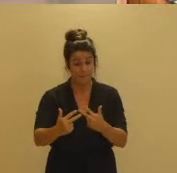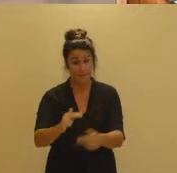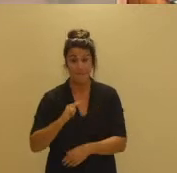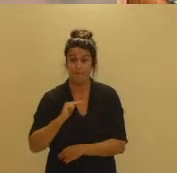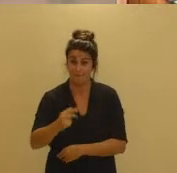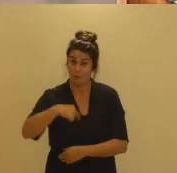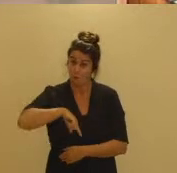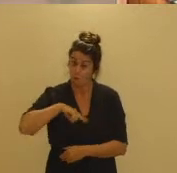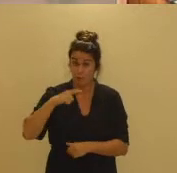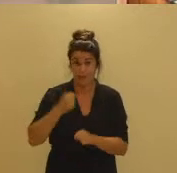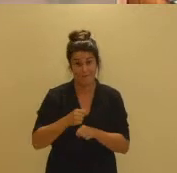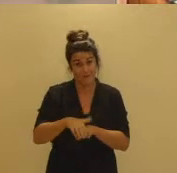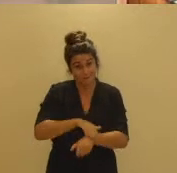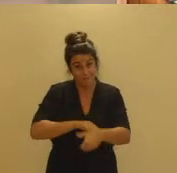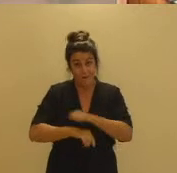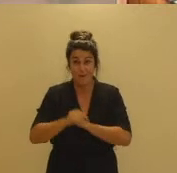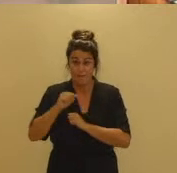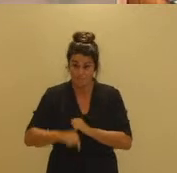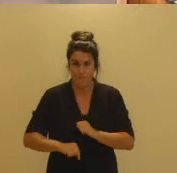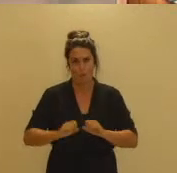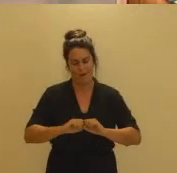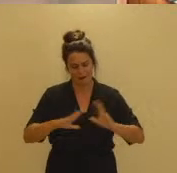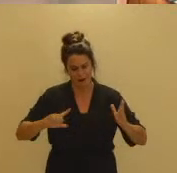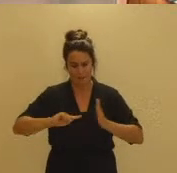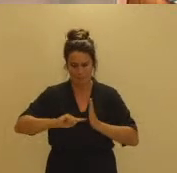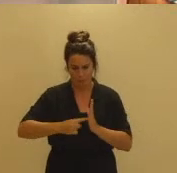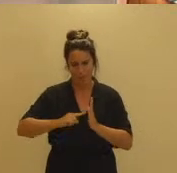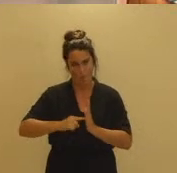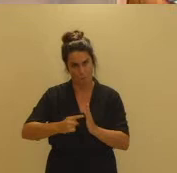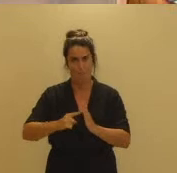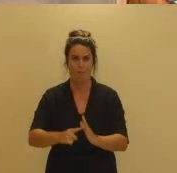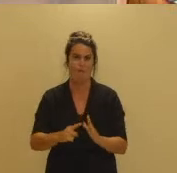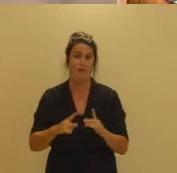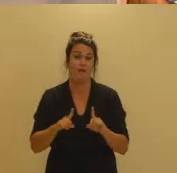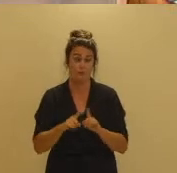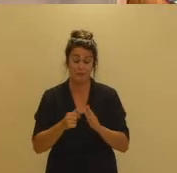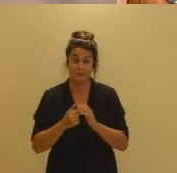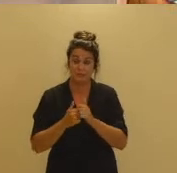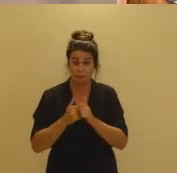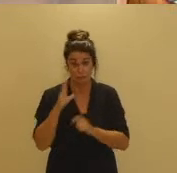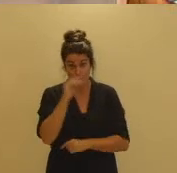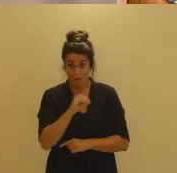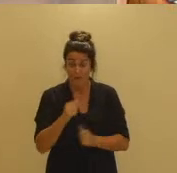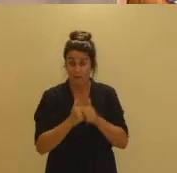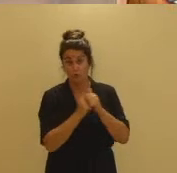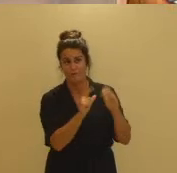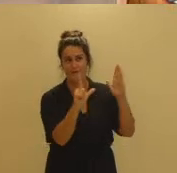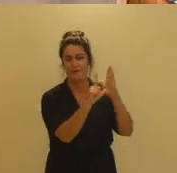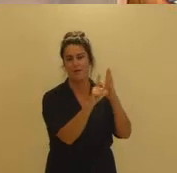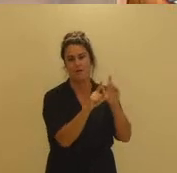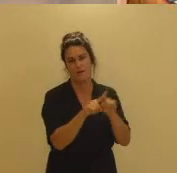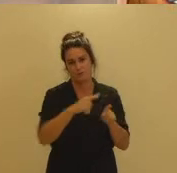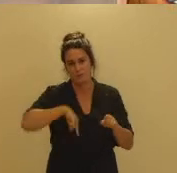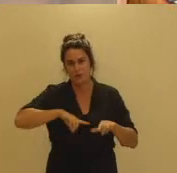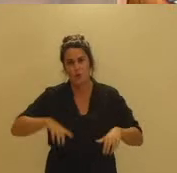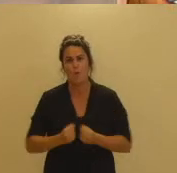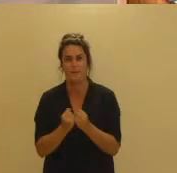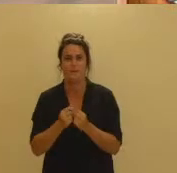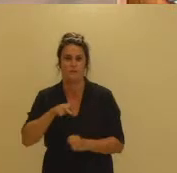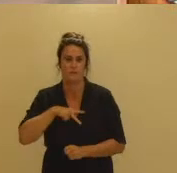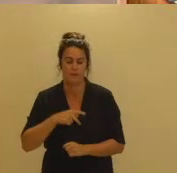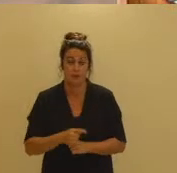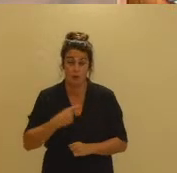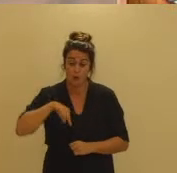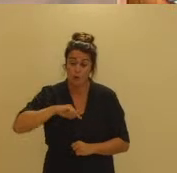travailler point par point en fonction de ce qui est la loi et en fonction de ce que sont nos compétences. Il y a une